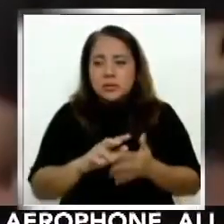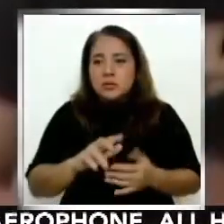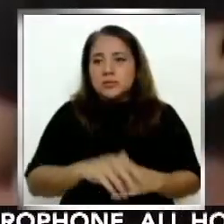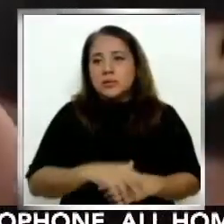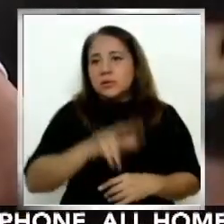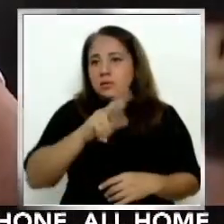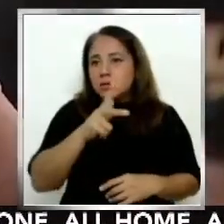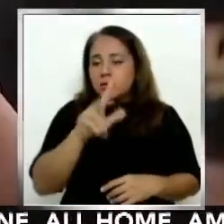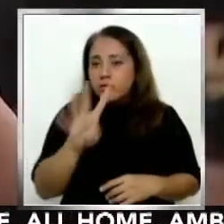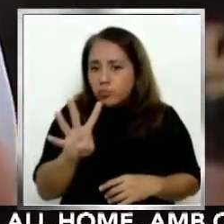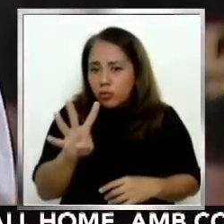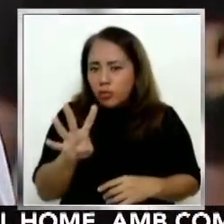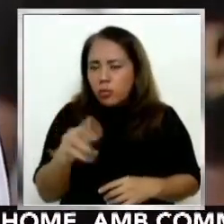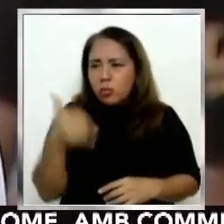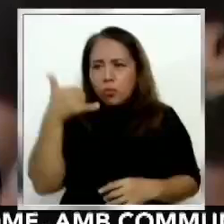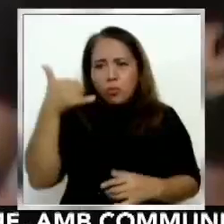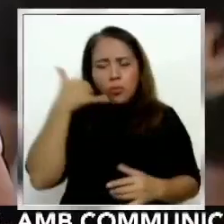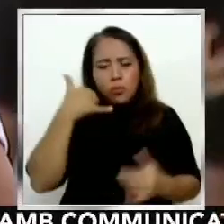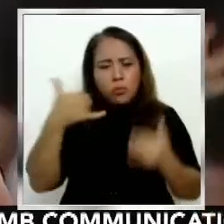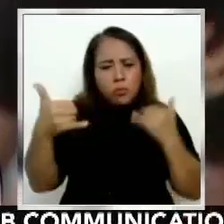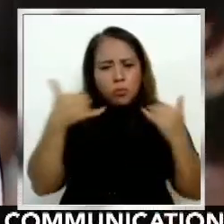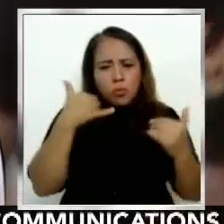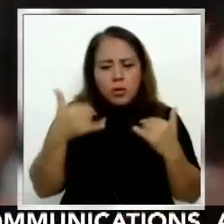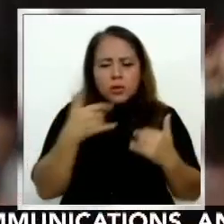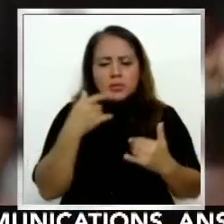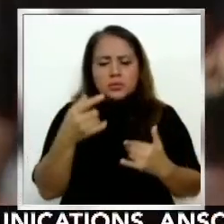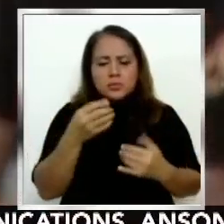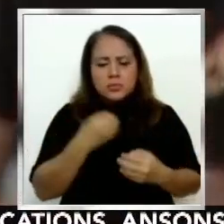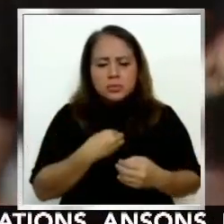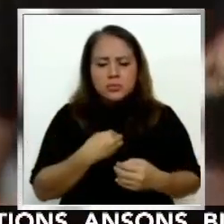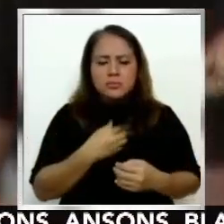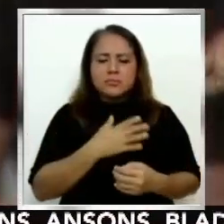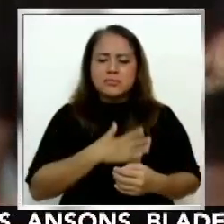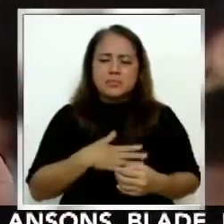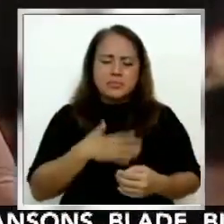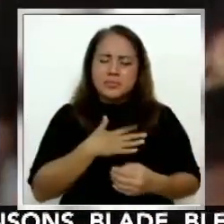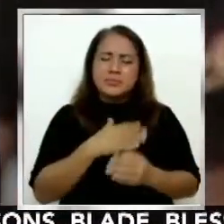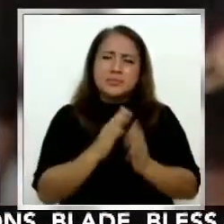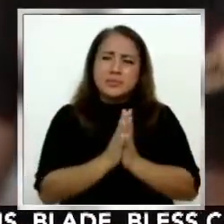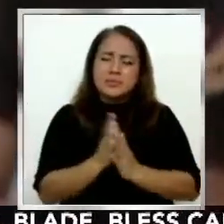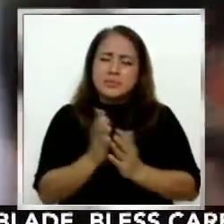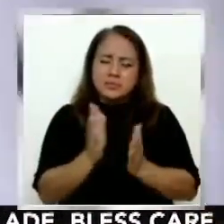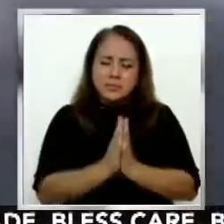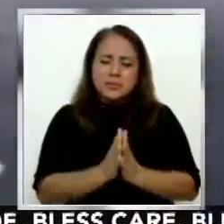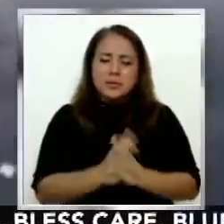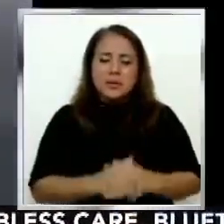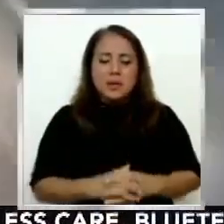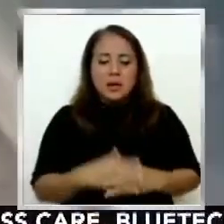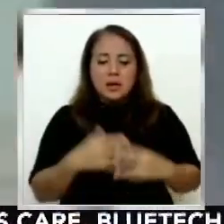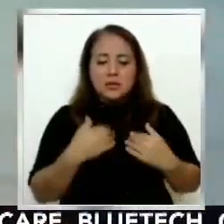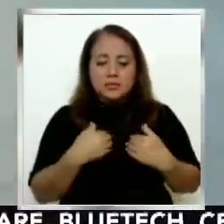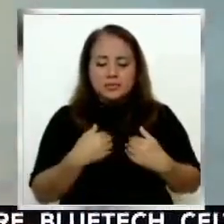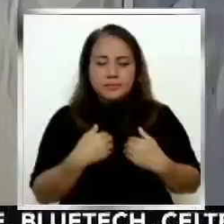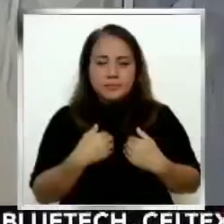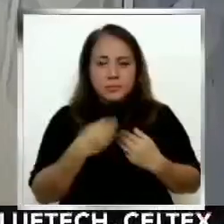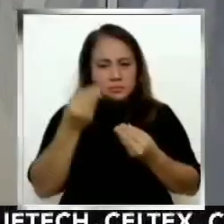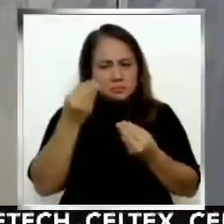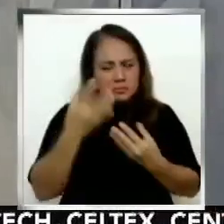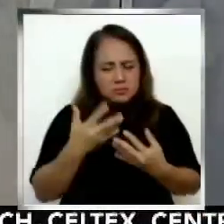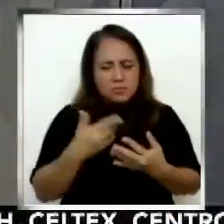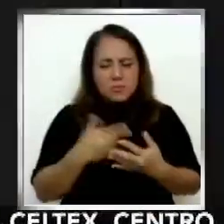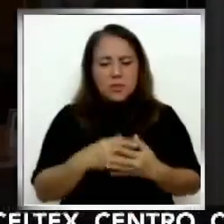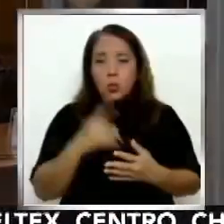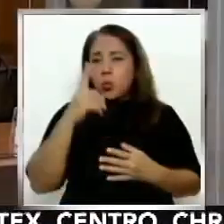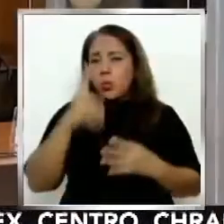amin na magbibigay ng balita na may natagpuan na bangkay. Nakahawid daw ng anak ko. Isang taon,